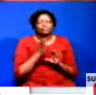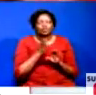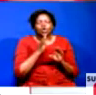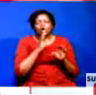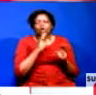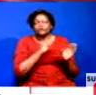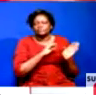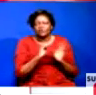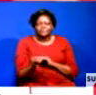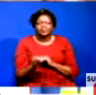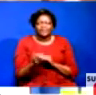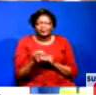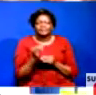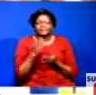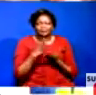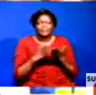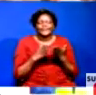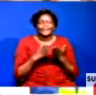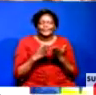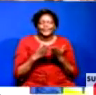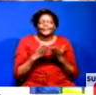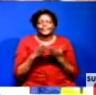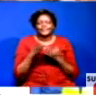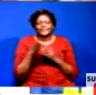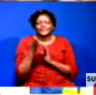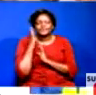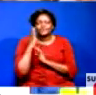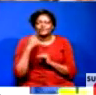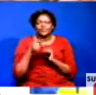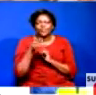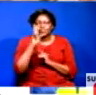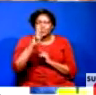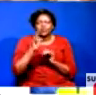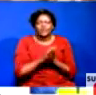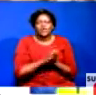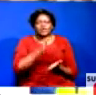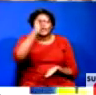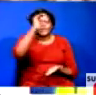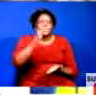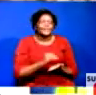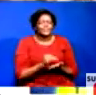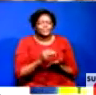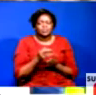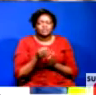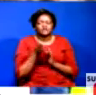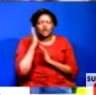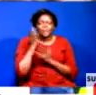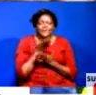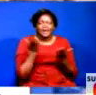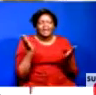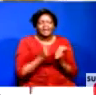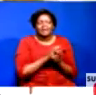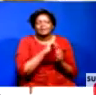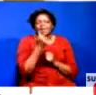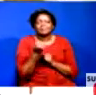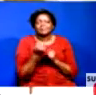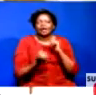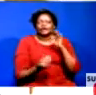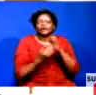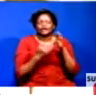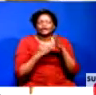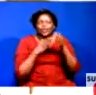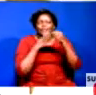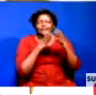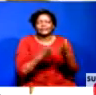kupunguzwa kwa walinzi wa rais mstaafu Uhuru Kenyatta pamoja na mawaziri wa zamani na viongozi wengine mashuhuri.